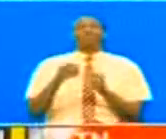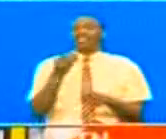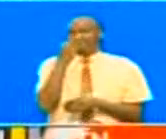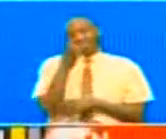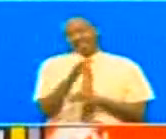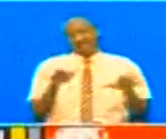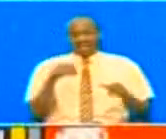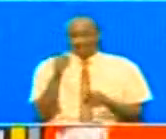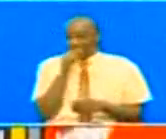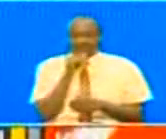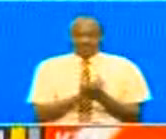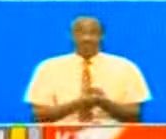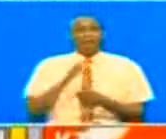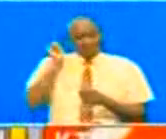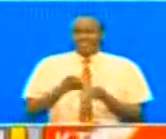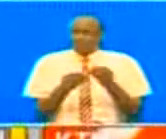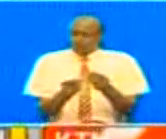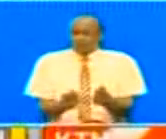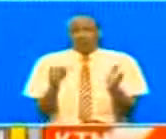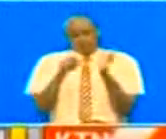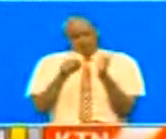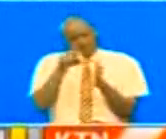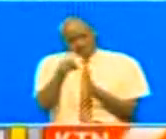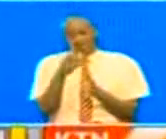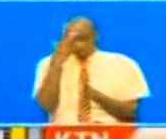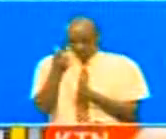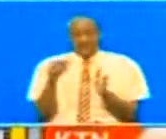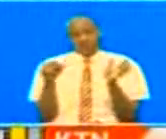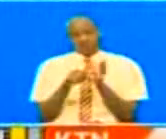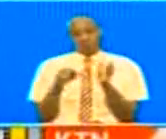Kinachohitajika sasa ni suluhu ya kudumu ili kukabili athari zinazosababishwa na